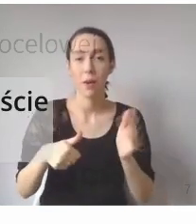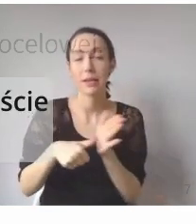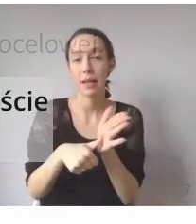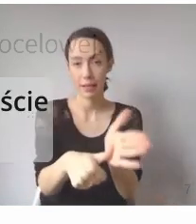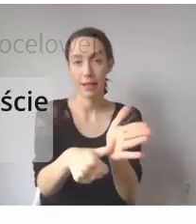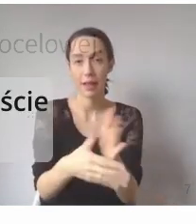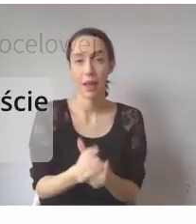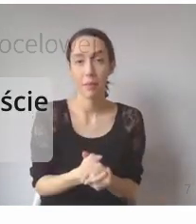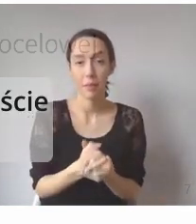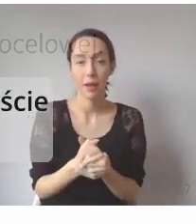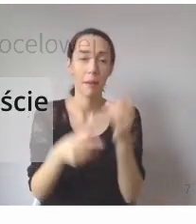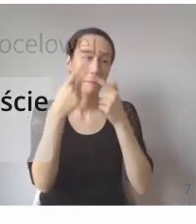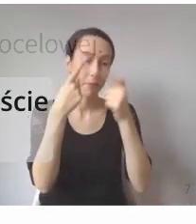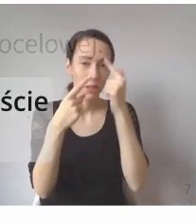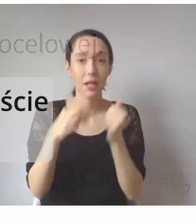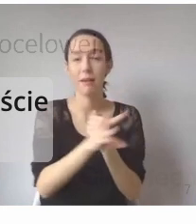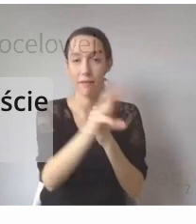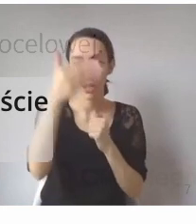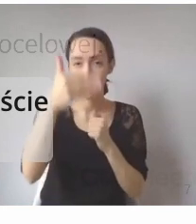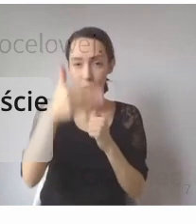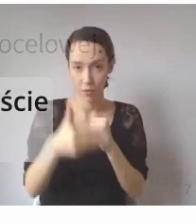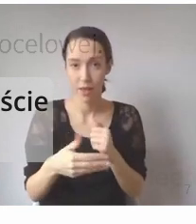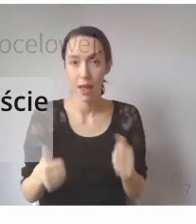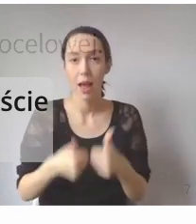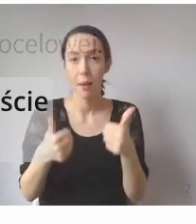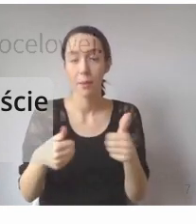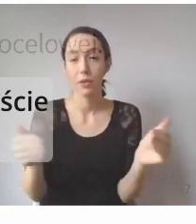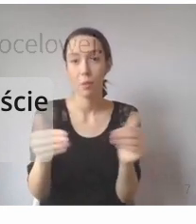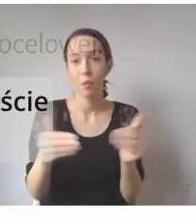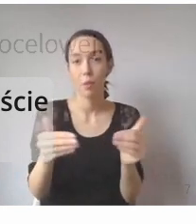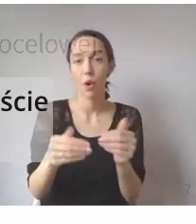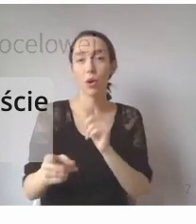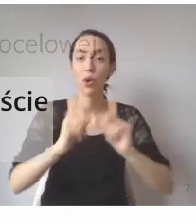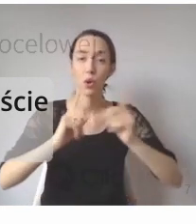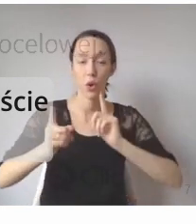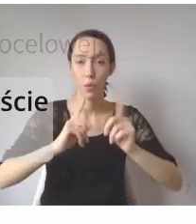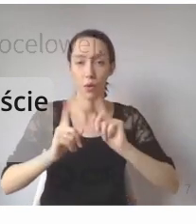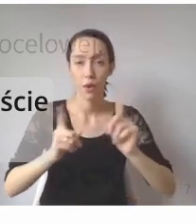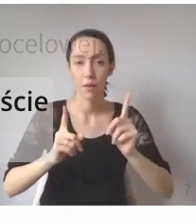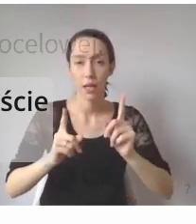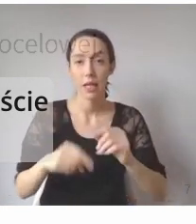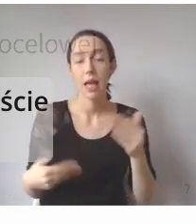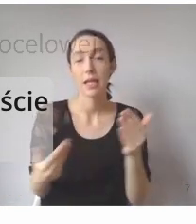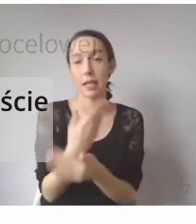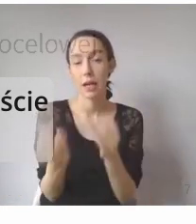że wasze profile będą stworzone po to, żebyście się mogli kontaktować, komunikować z rekruterami.